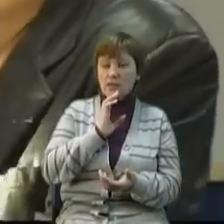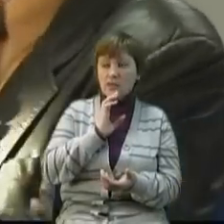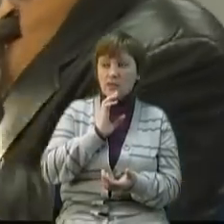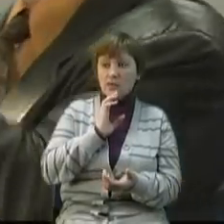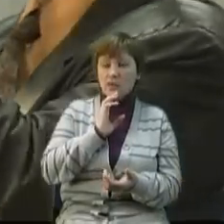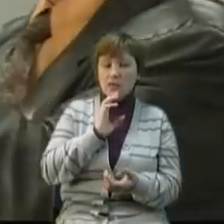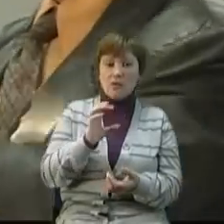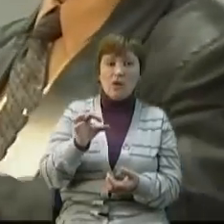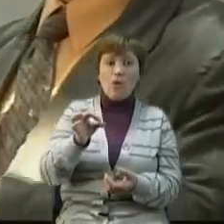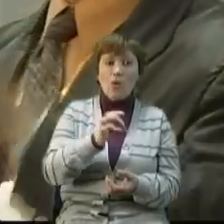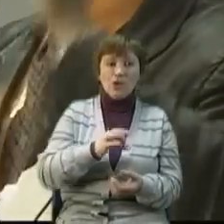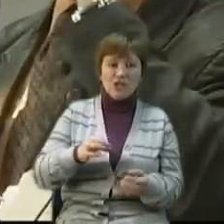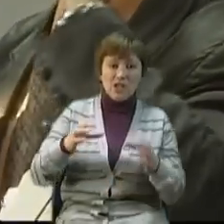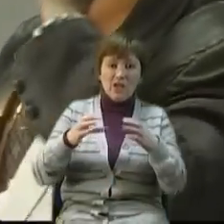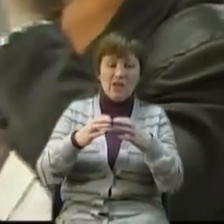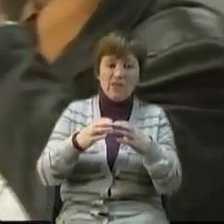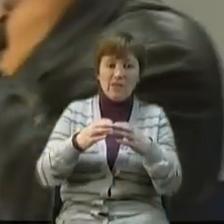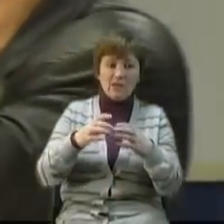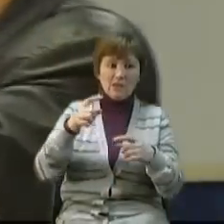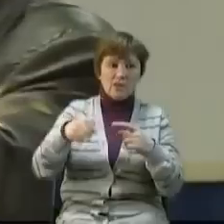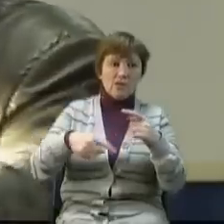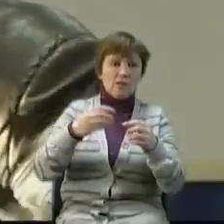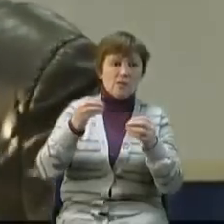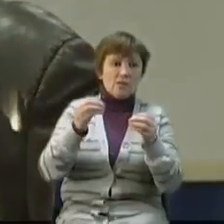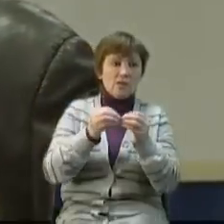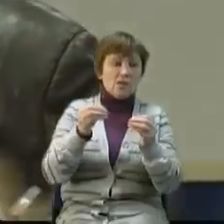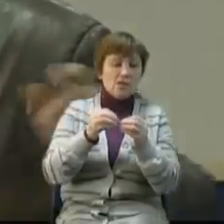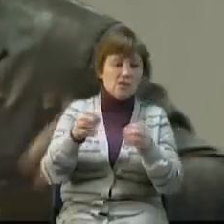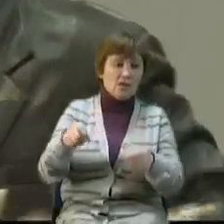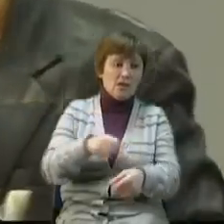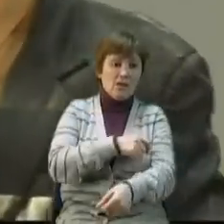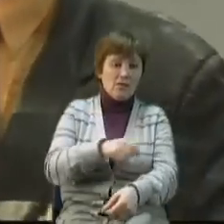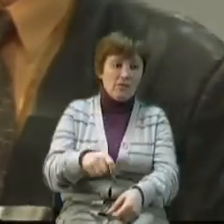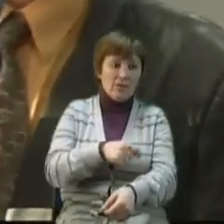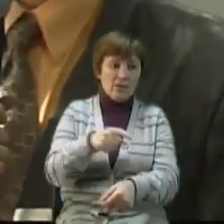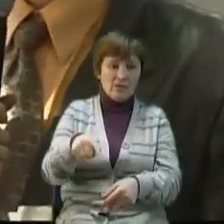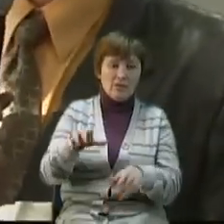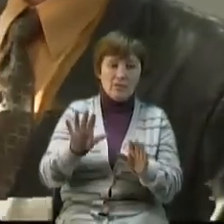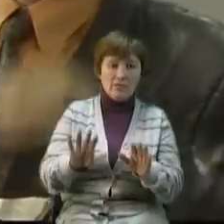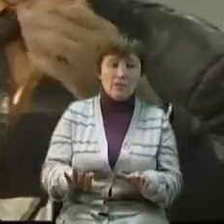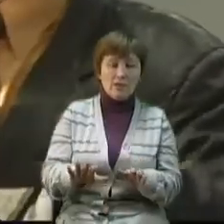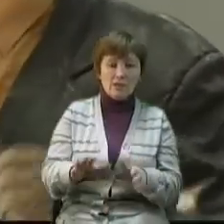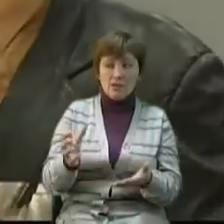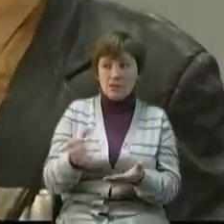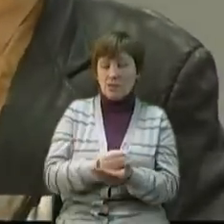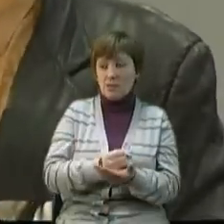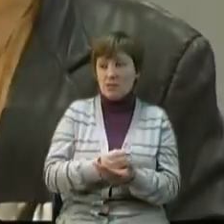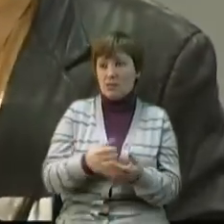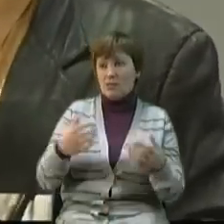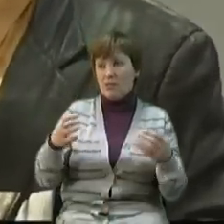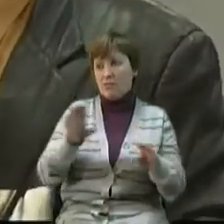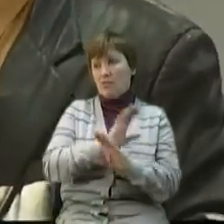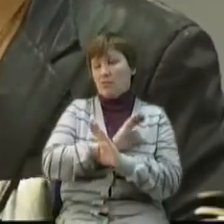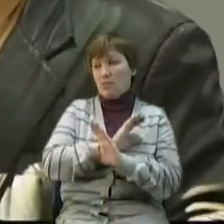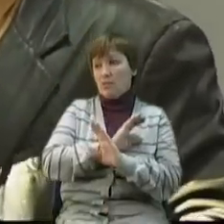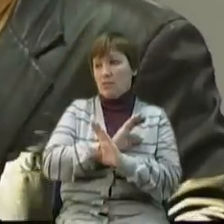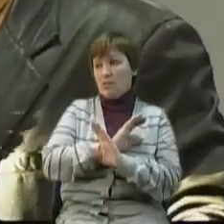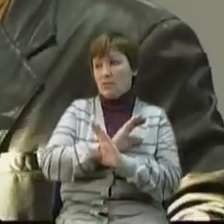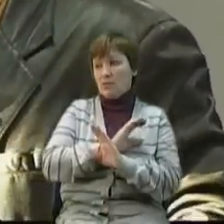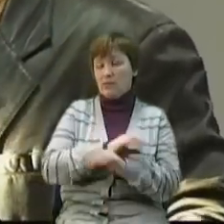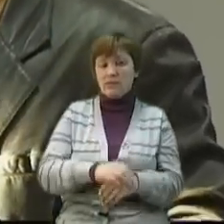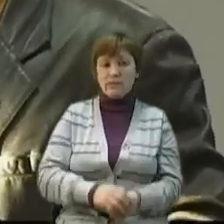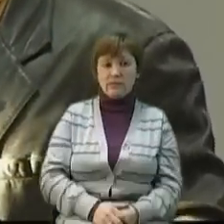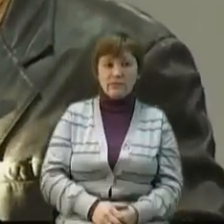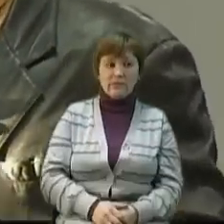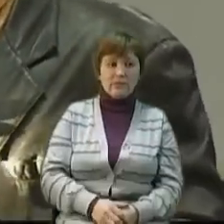на какой-то остров, через 10 с лишним миль от этого места, нашли этот трупик,